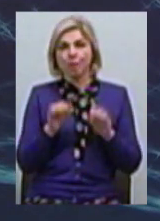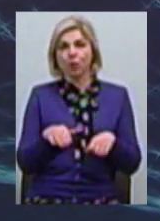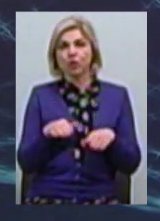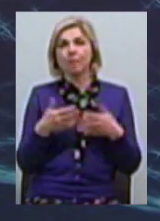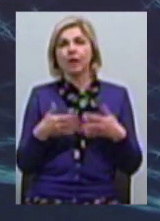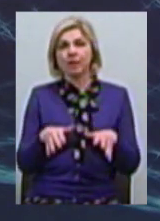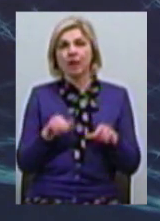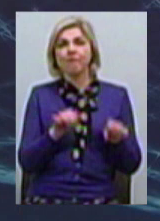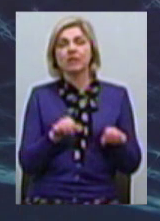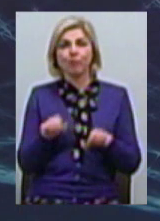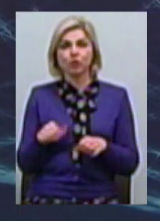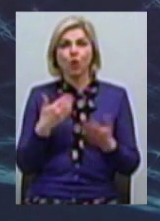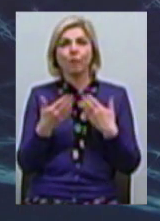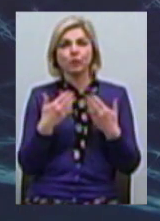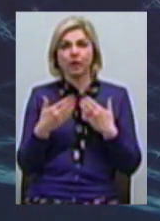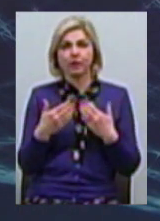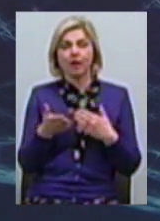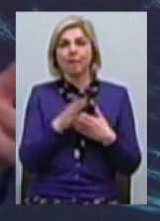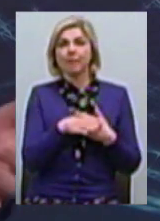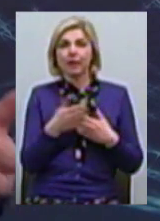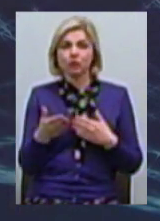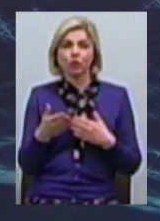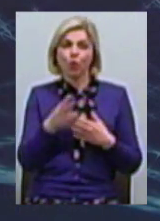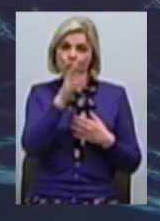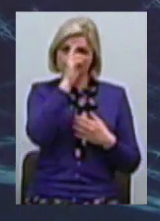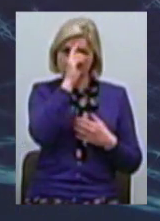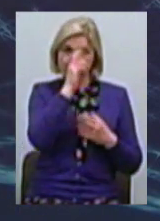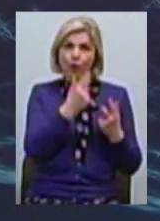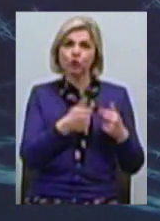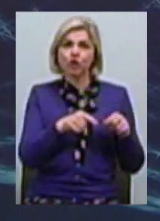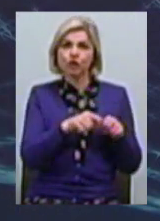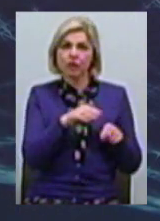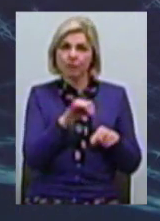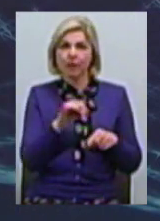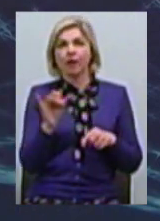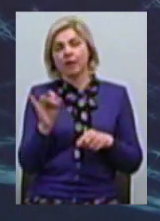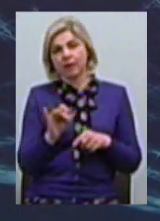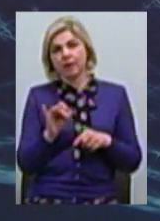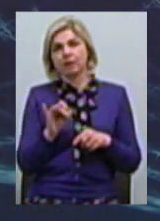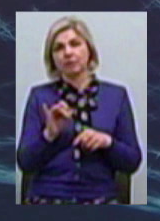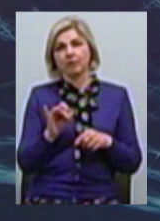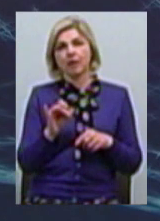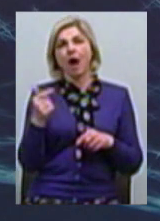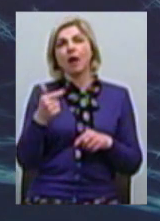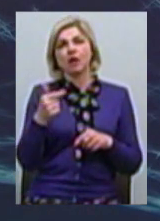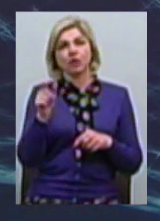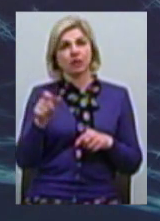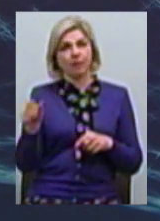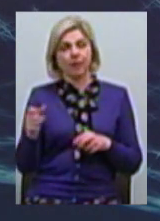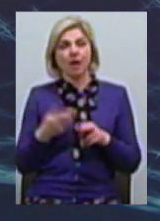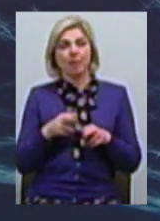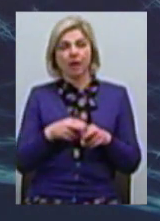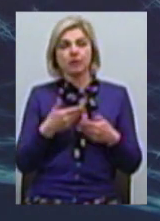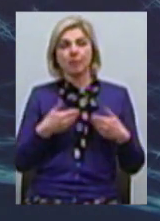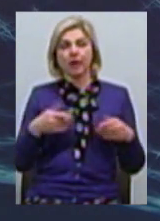потерять возможность общения между государственными учреждениями и гражданами. Поэтому мы на самом